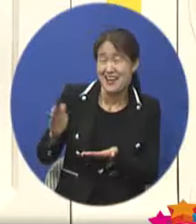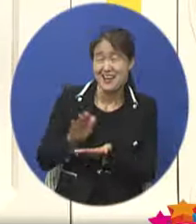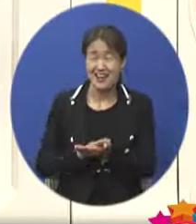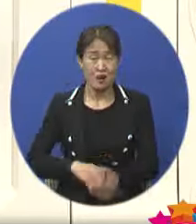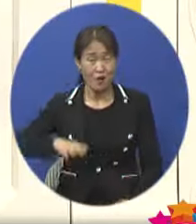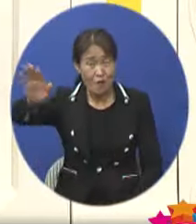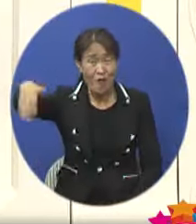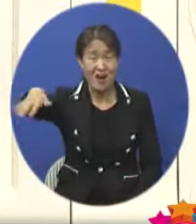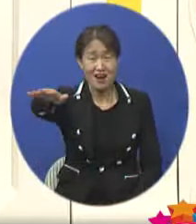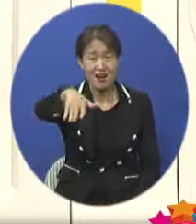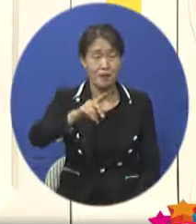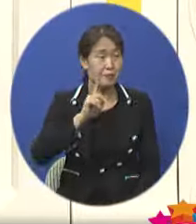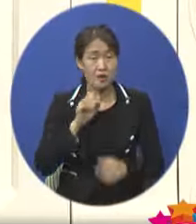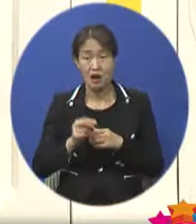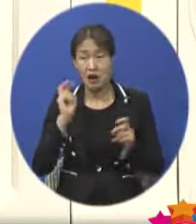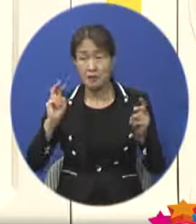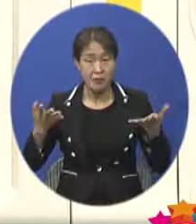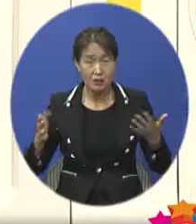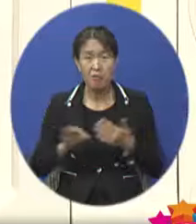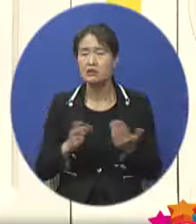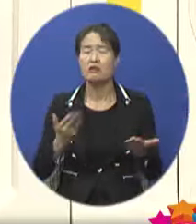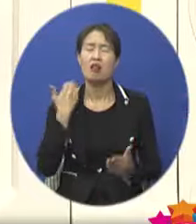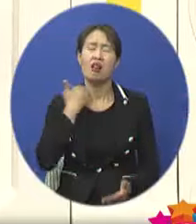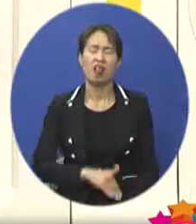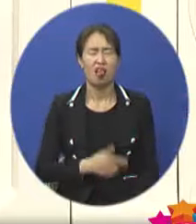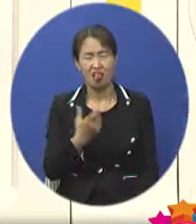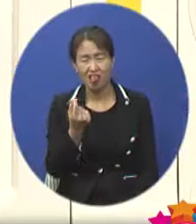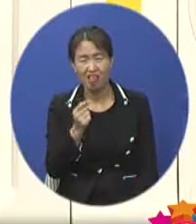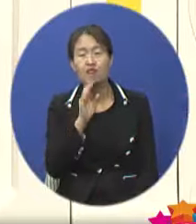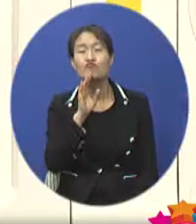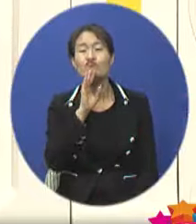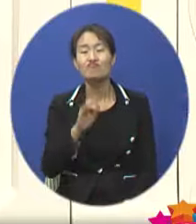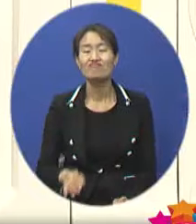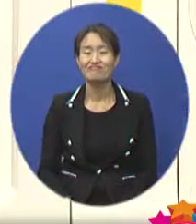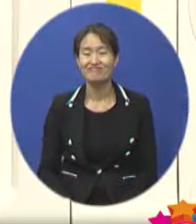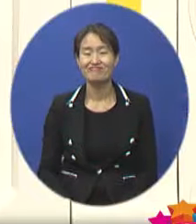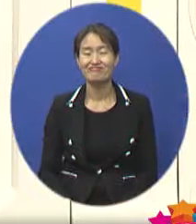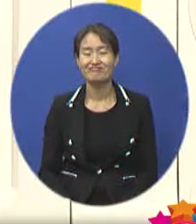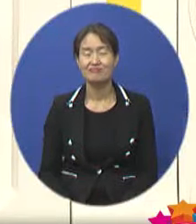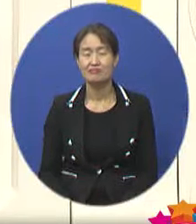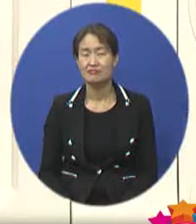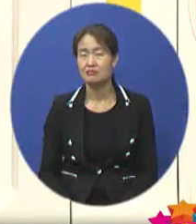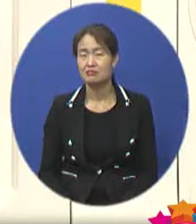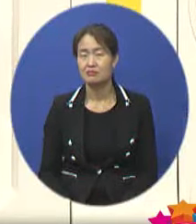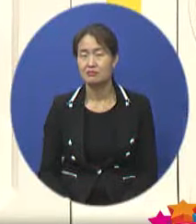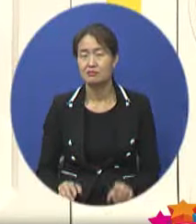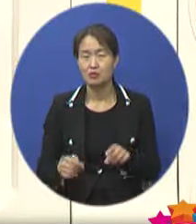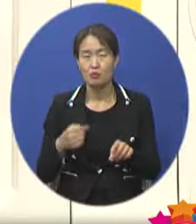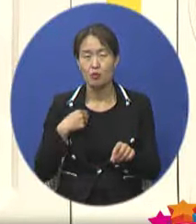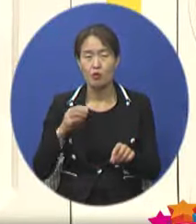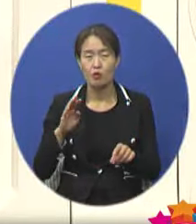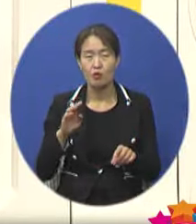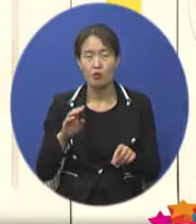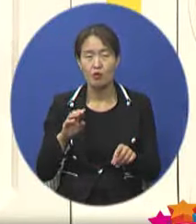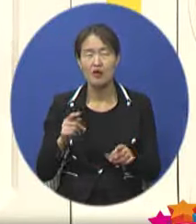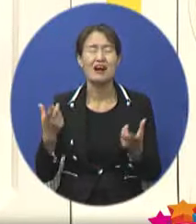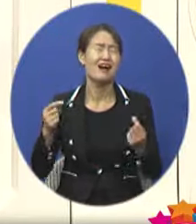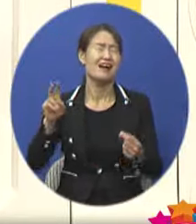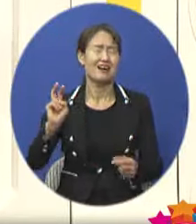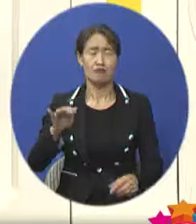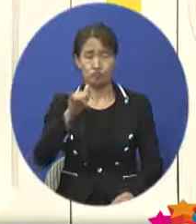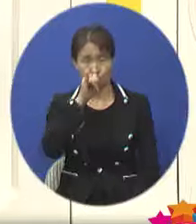어쇼. 사장님이 안 계시면 네. 정말 일이 안 되겠네요. 안 돼. 예, 그 좀 그런 그 뭐 과장입니다, 막 그렇습니다.